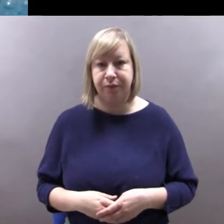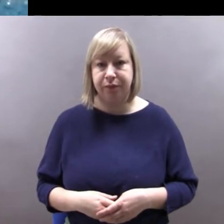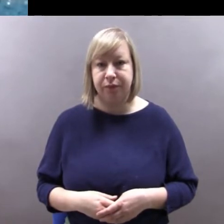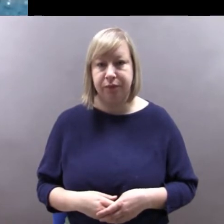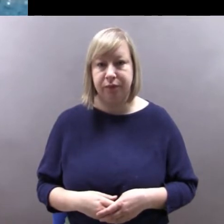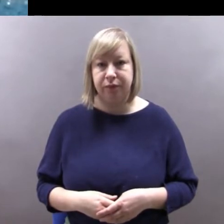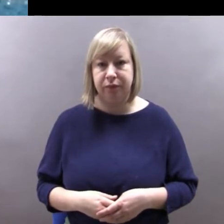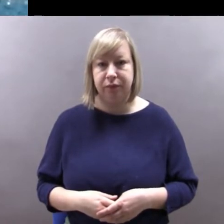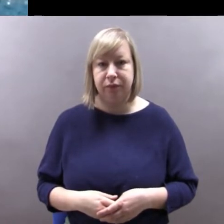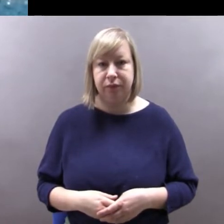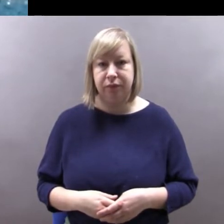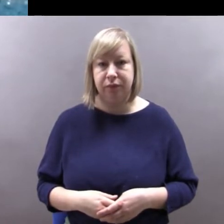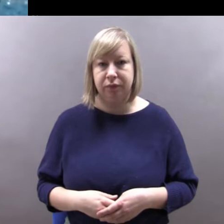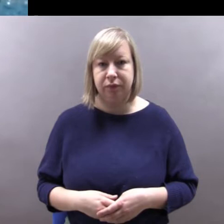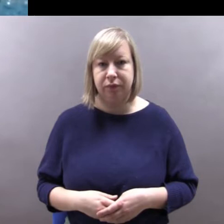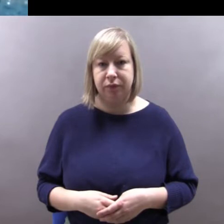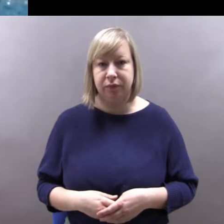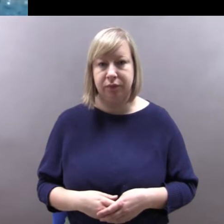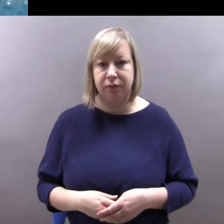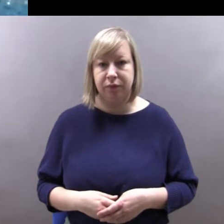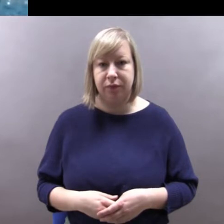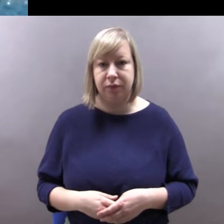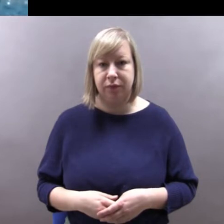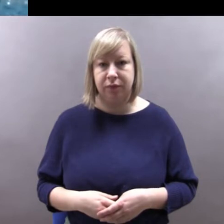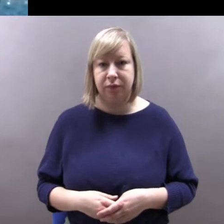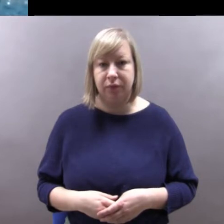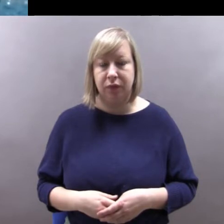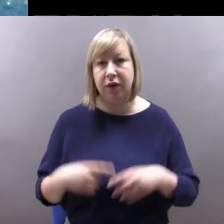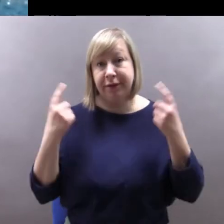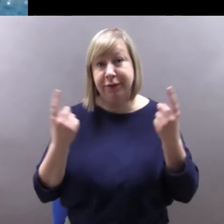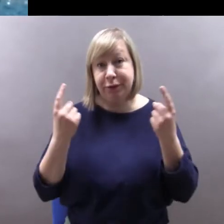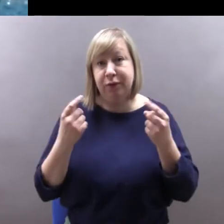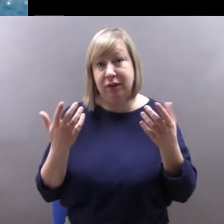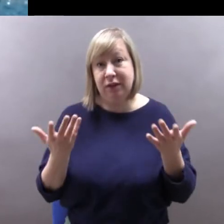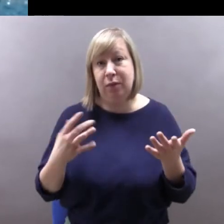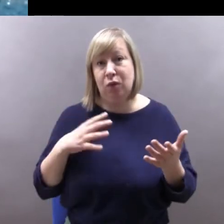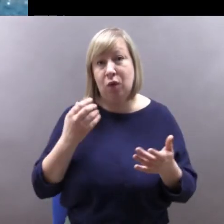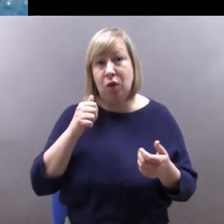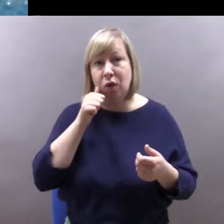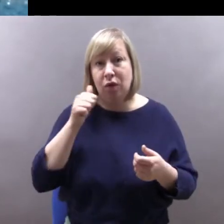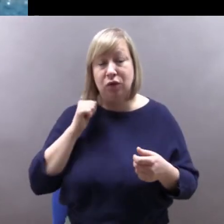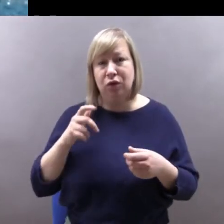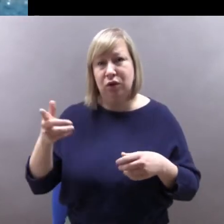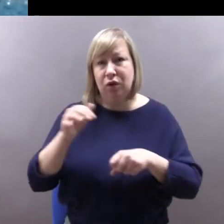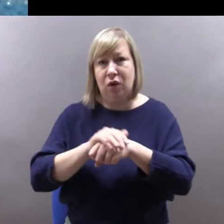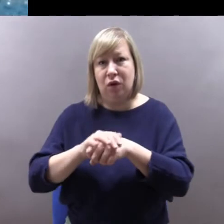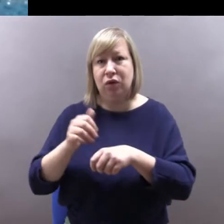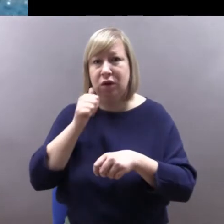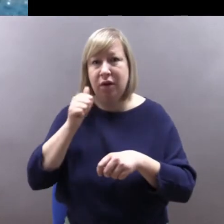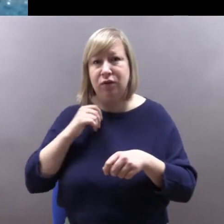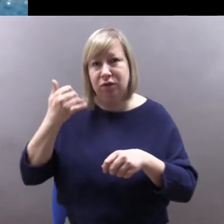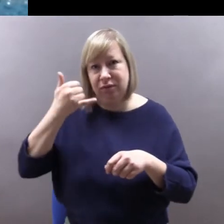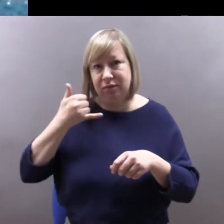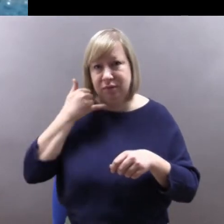to obsłużyć, tak? Więc, no i to sytuacja jest wczoraj, bo ona wczoraj do